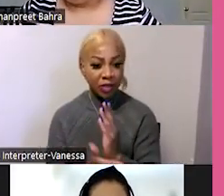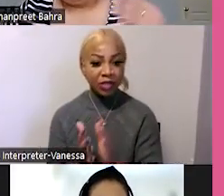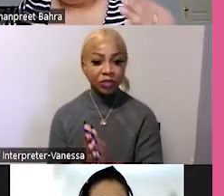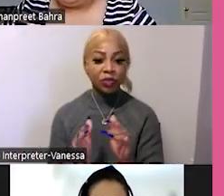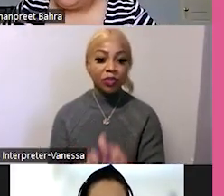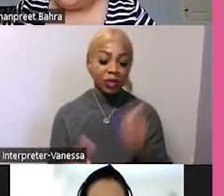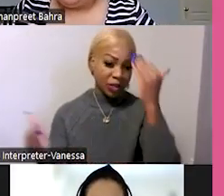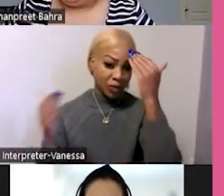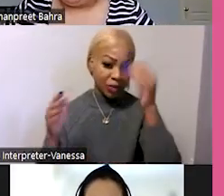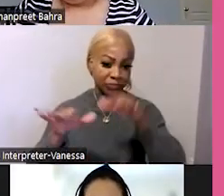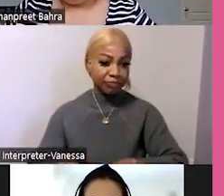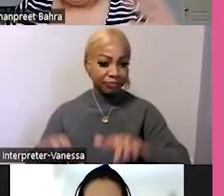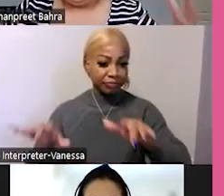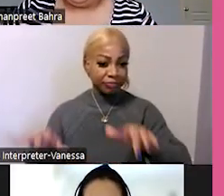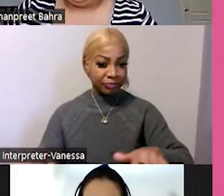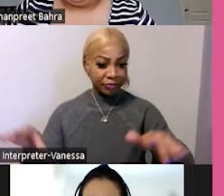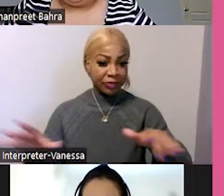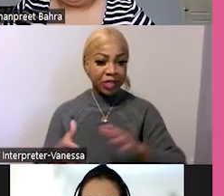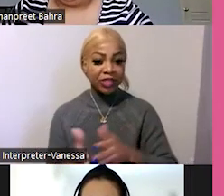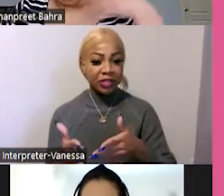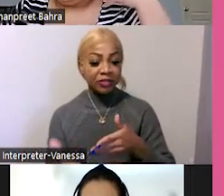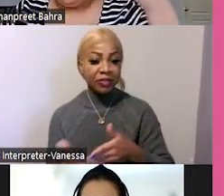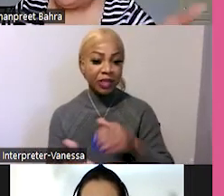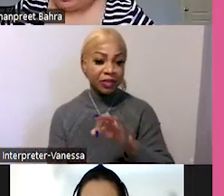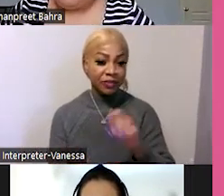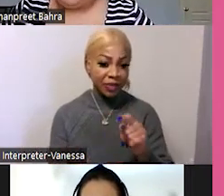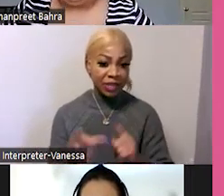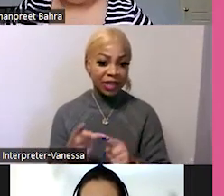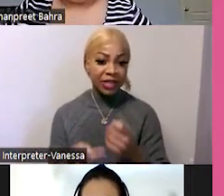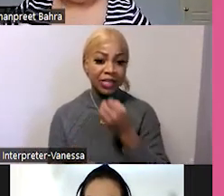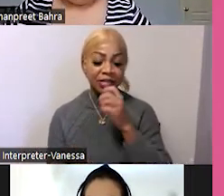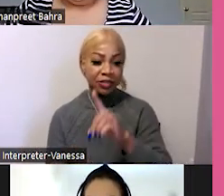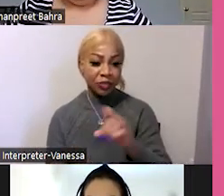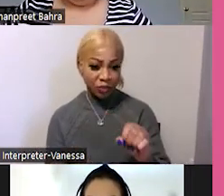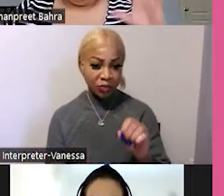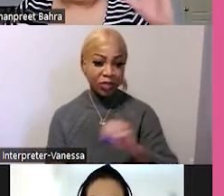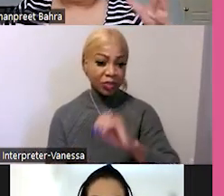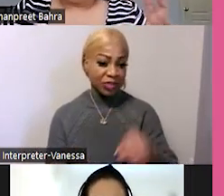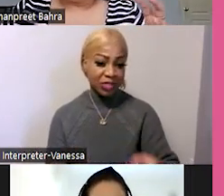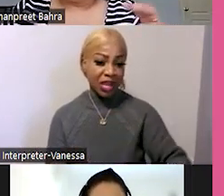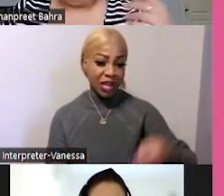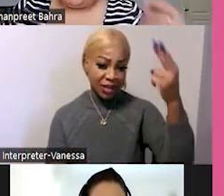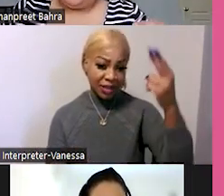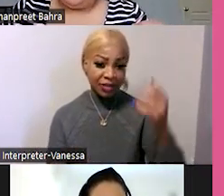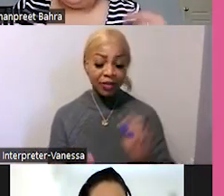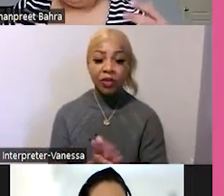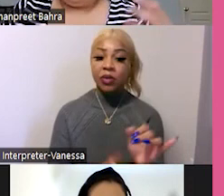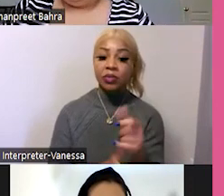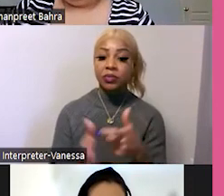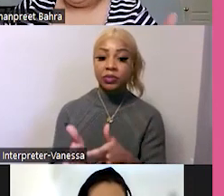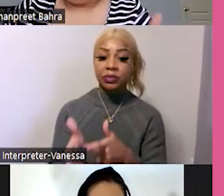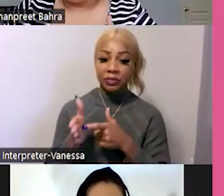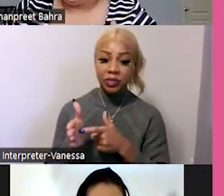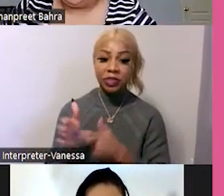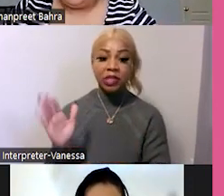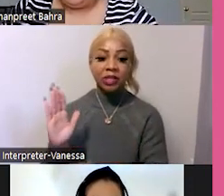cela crée une conscientisation de la grossophobie et des troubles